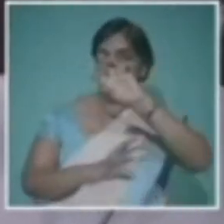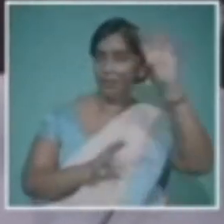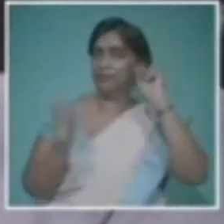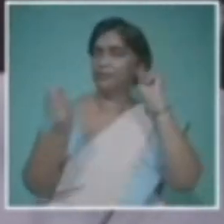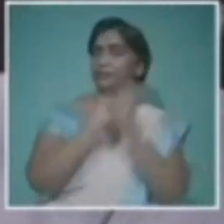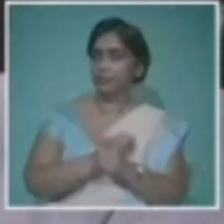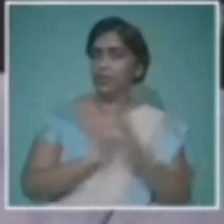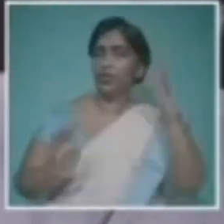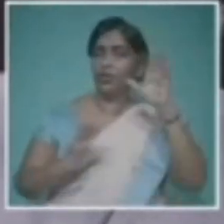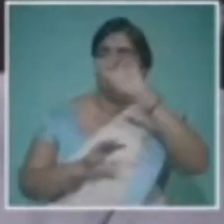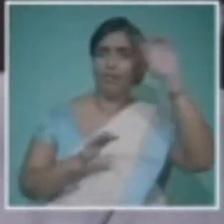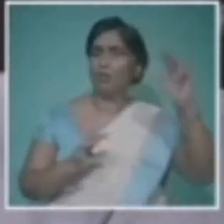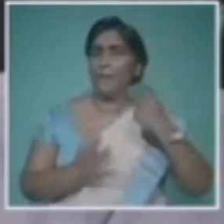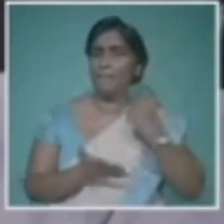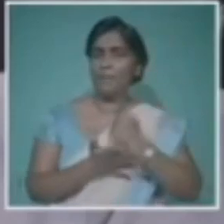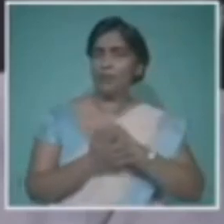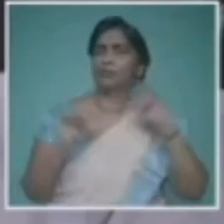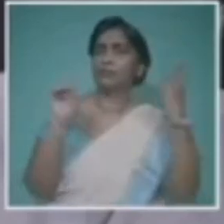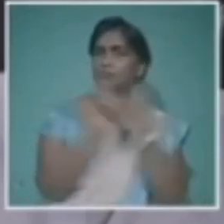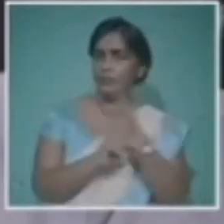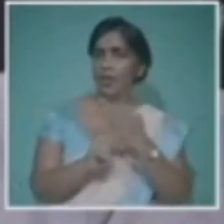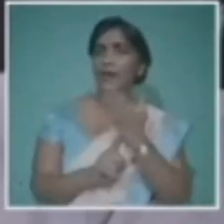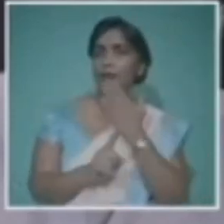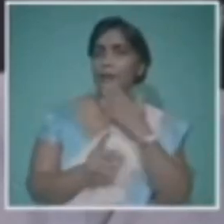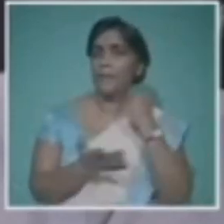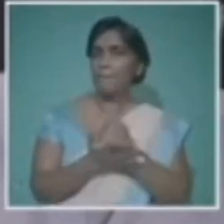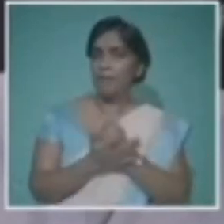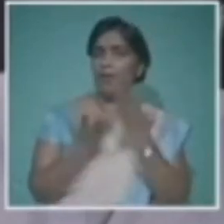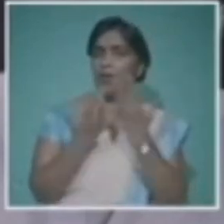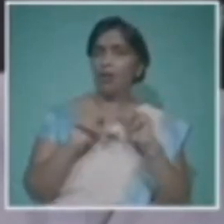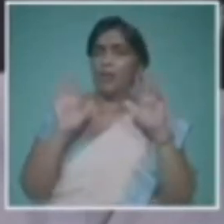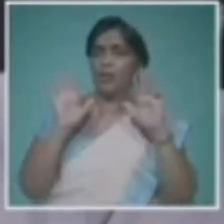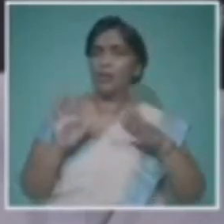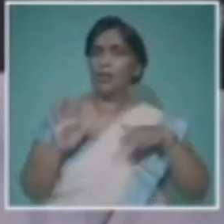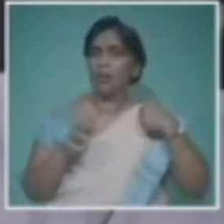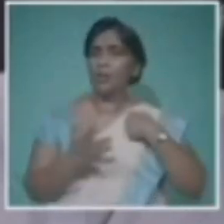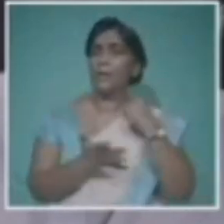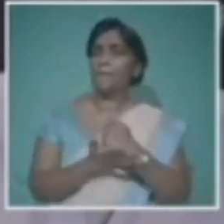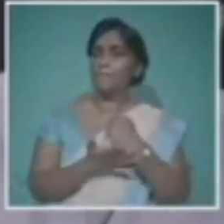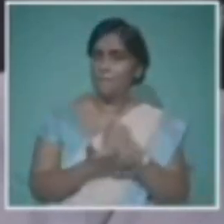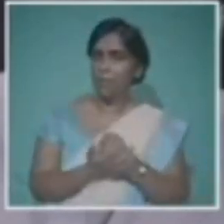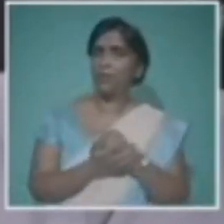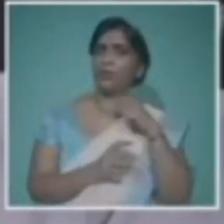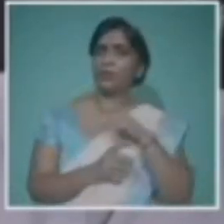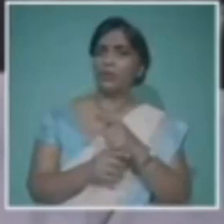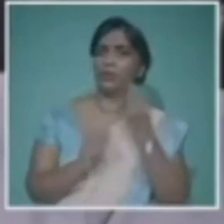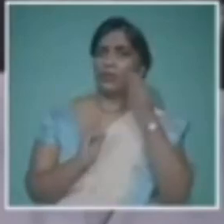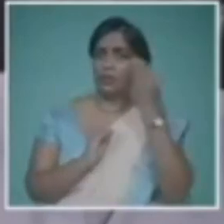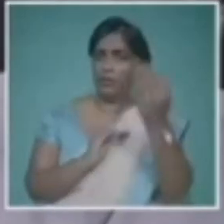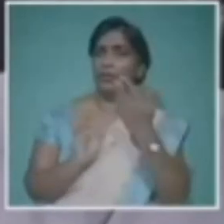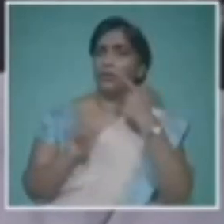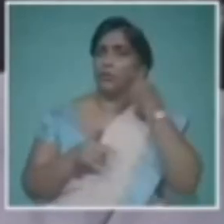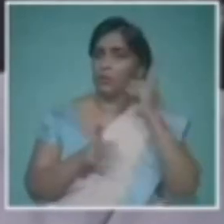වෙලා ලෝකේ රටවල් මහ බැංකු වෙනස් වෙලා ඇමරිකාවේ මහ බැංකු 9ක් ප්‍රධානතම මහ බැංකුවක් ඒවයින් දෙන නියෝග